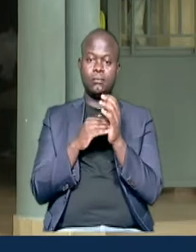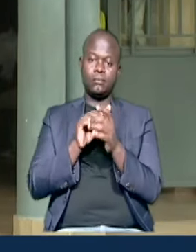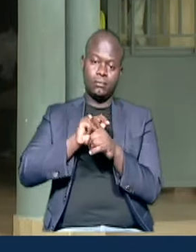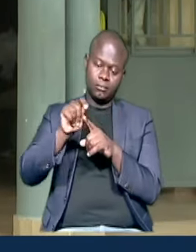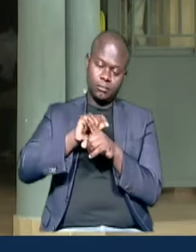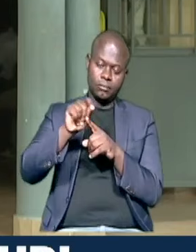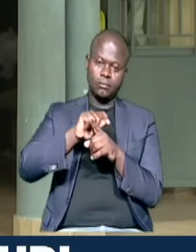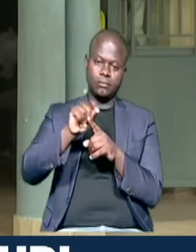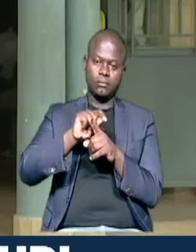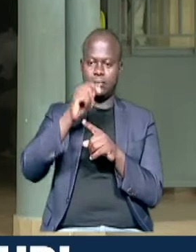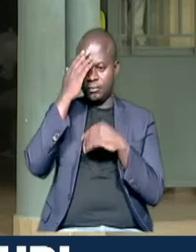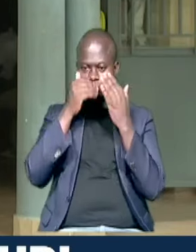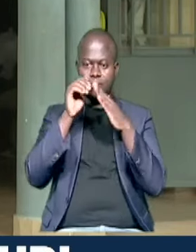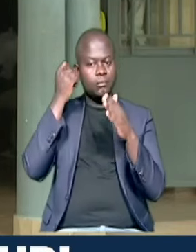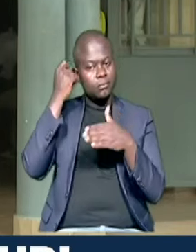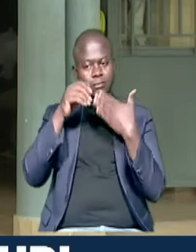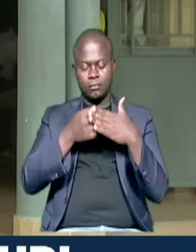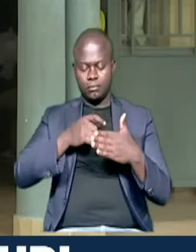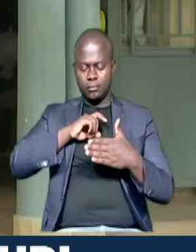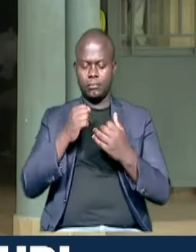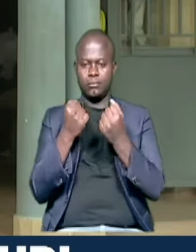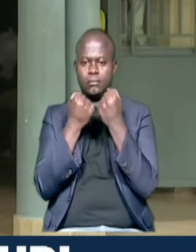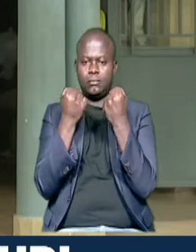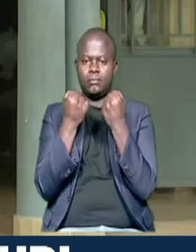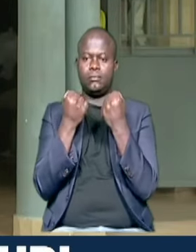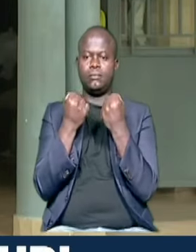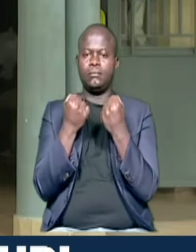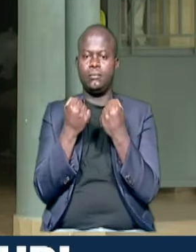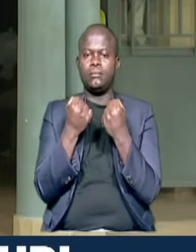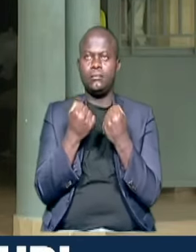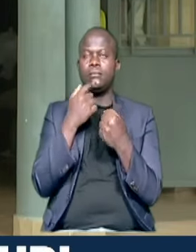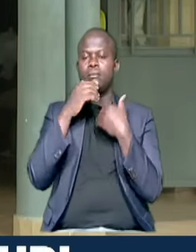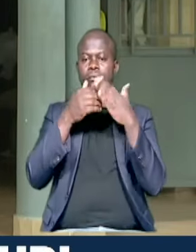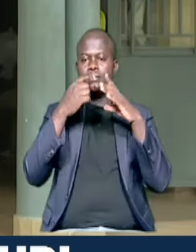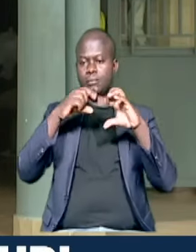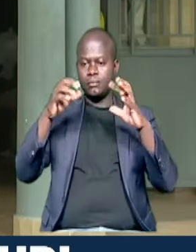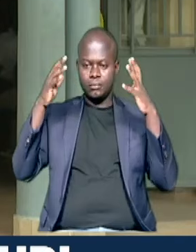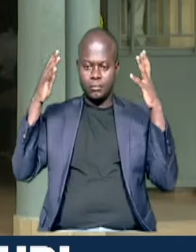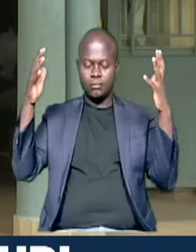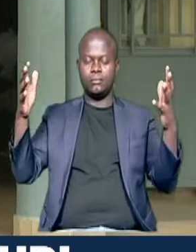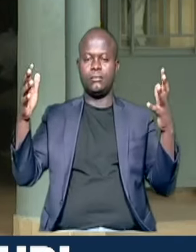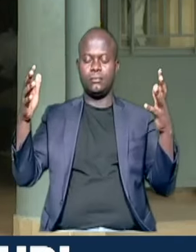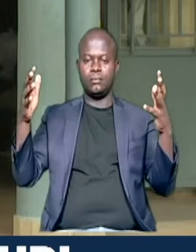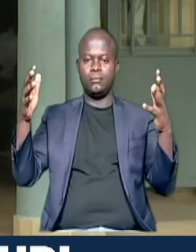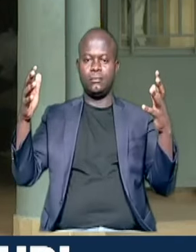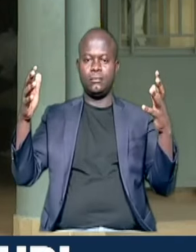twanabibatoza kugira ngo bumve ko ubutwari ari ijambo rigari